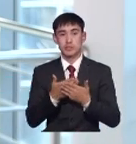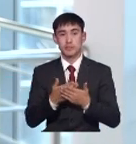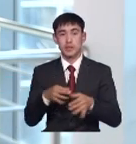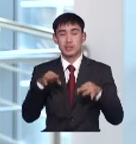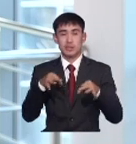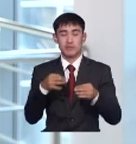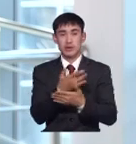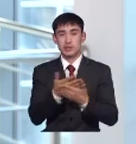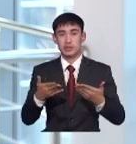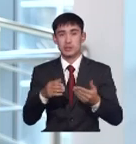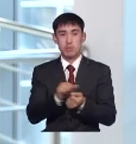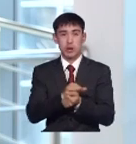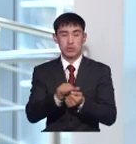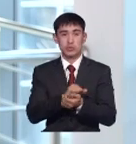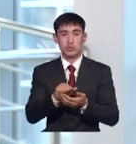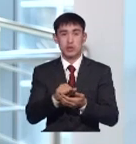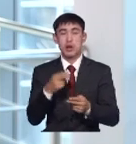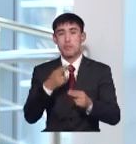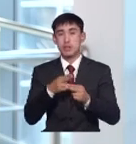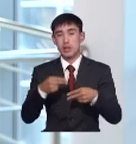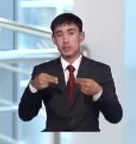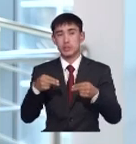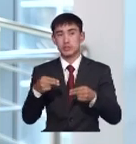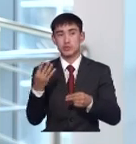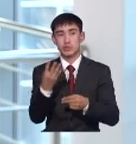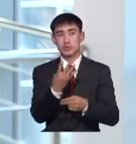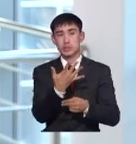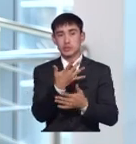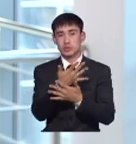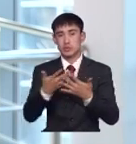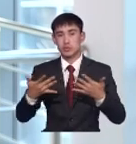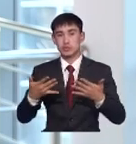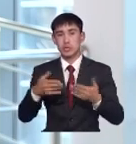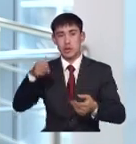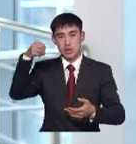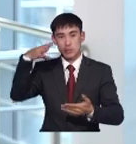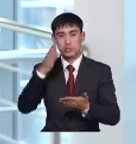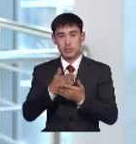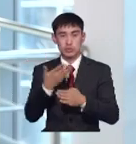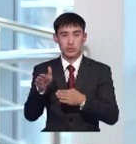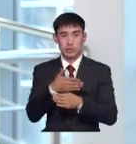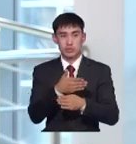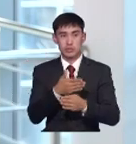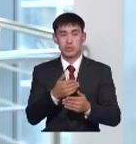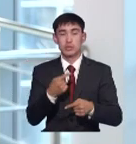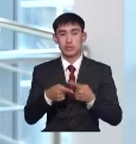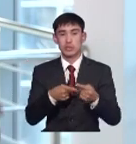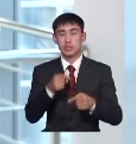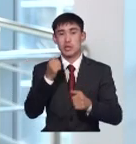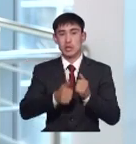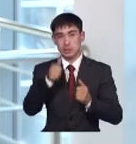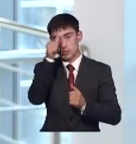салафан, макулатура, металл, пластиктік 4-5 түрі бойынша лампочкалар бар сұрыптаймын. Соның арқасында ай